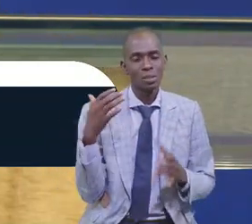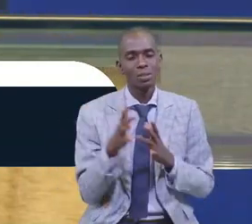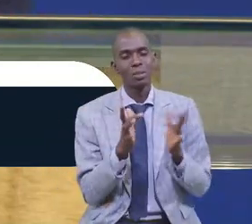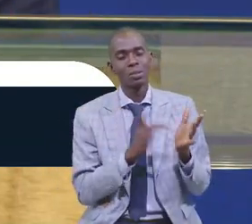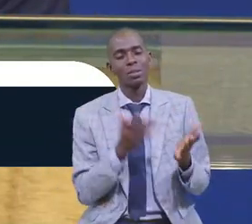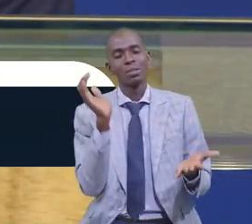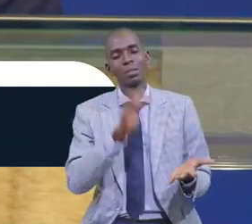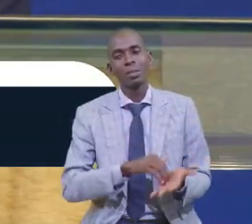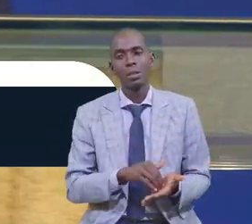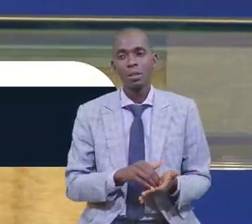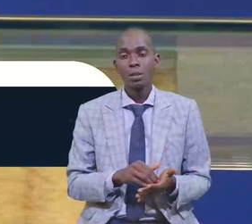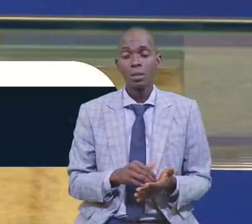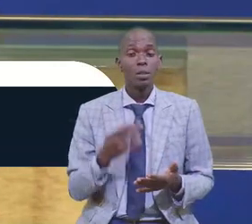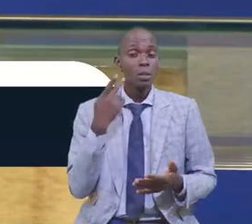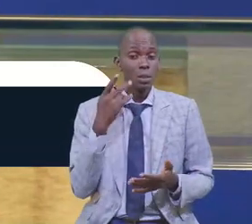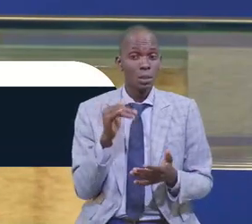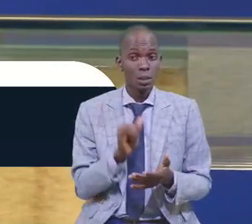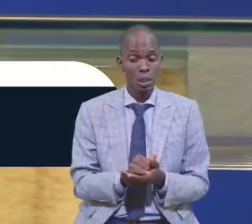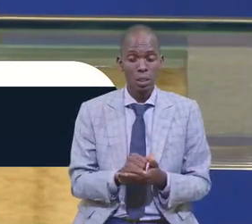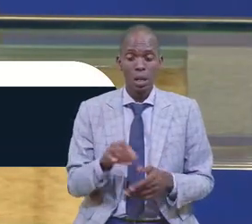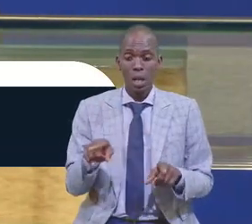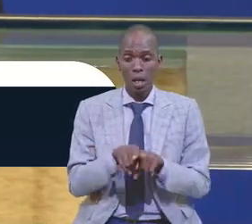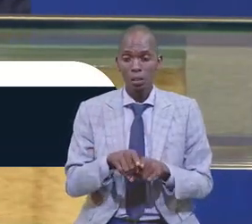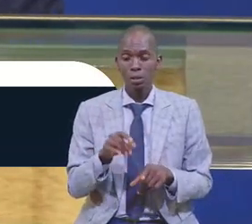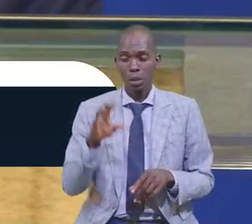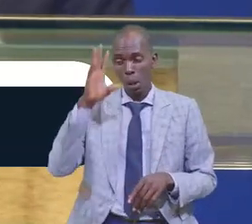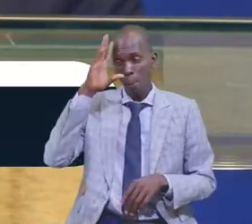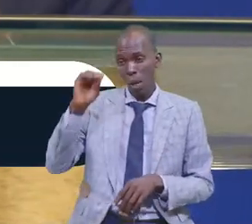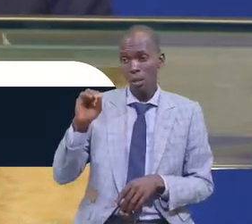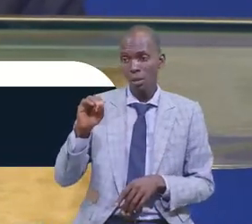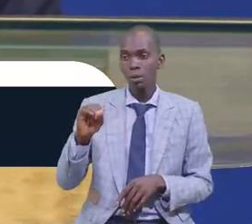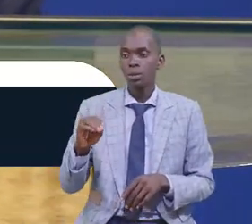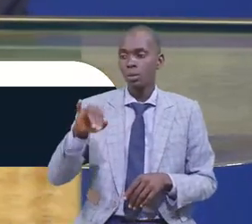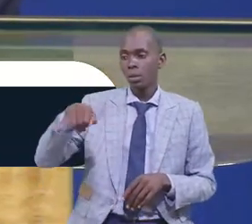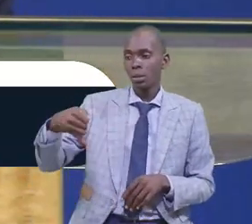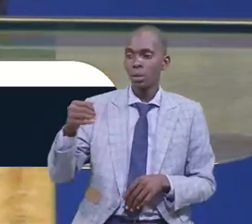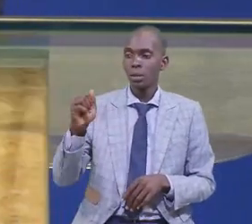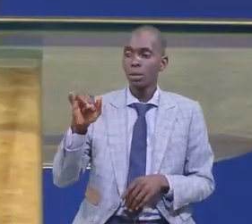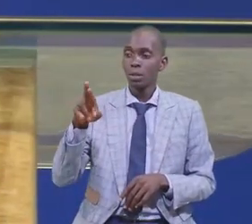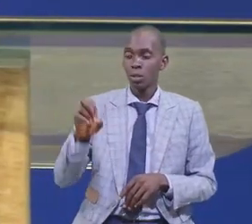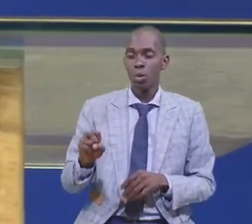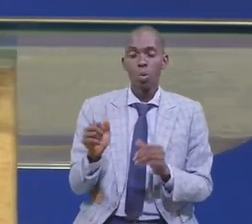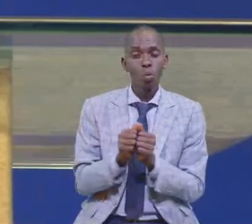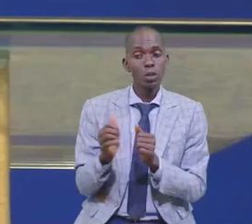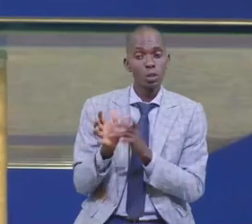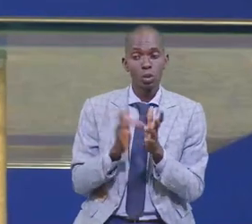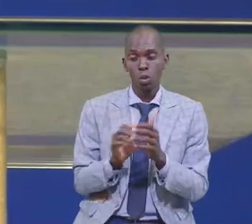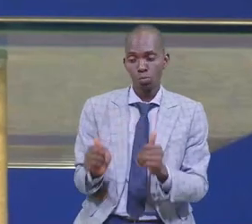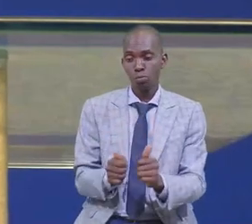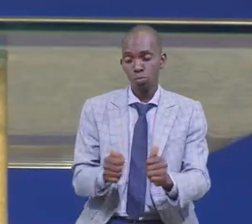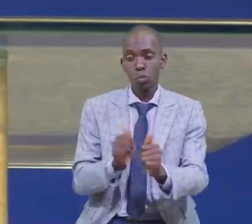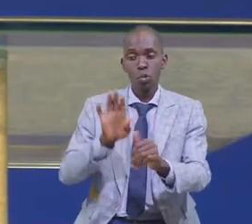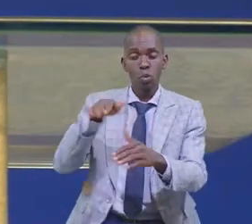morte, pourquoi importuner davantage le maître? Comme il s'approchait de la maison, certains étaient sortis de la maison pour dire que,